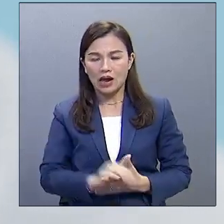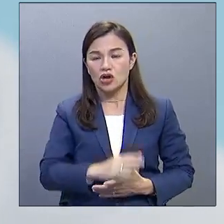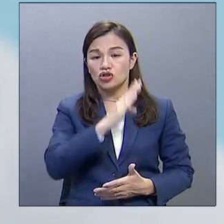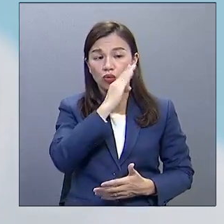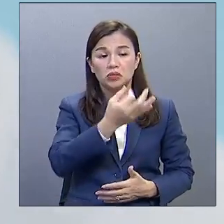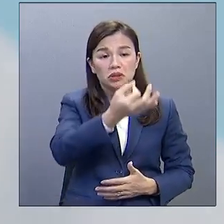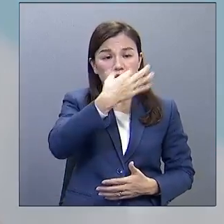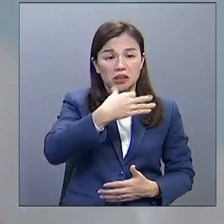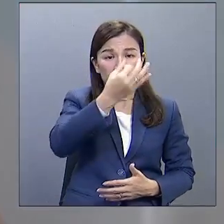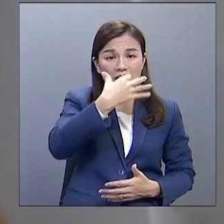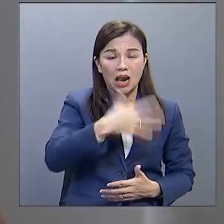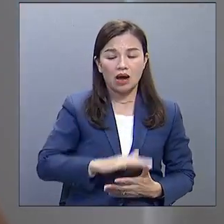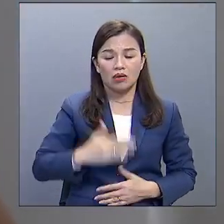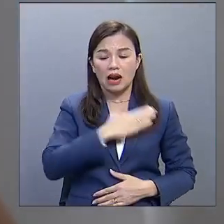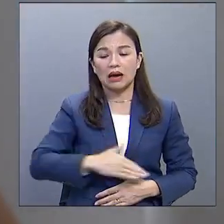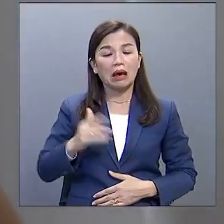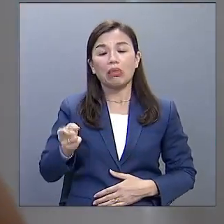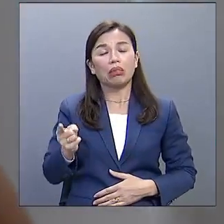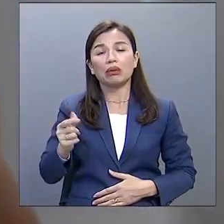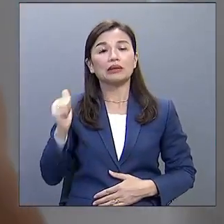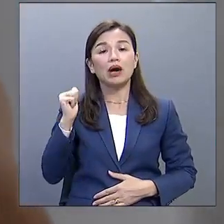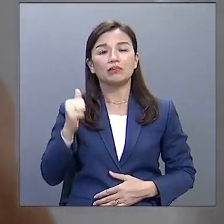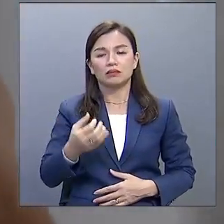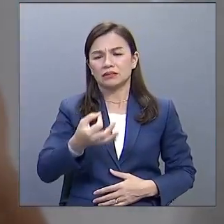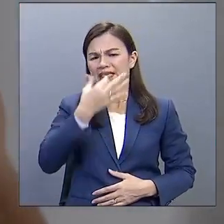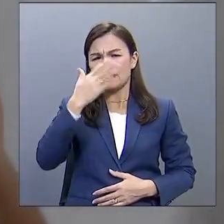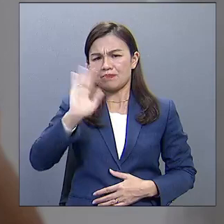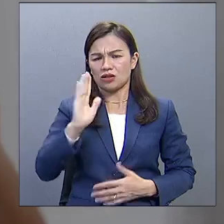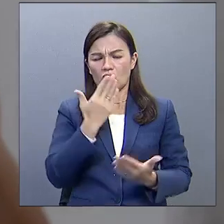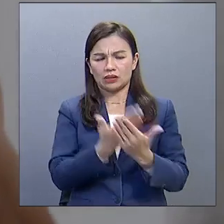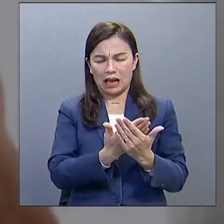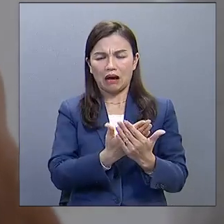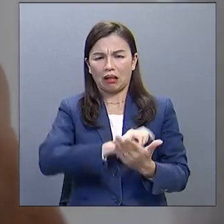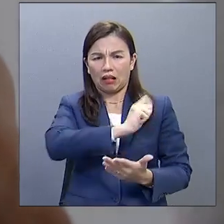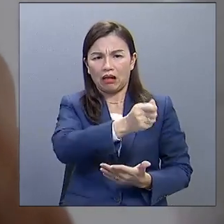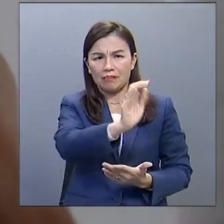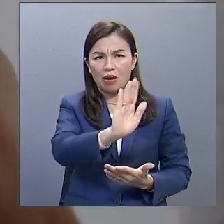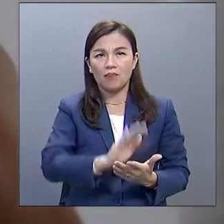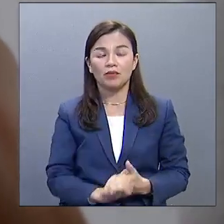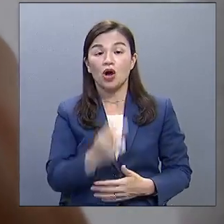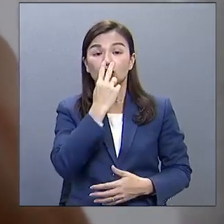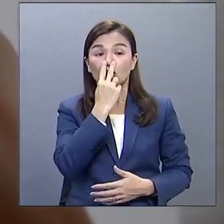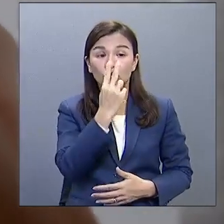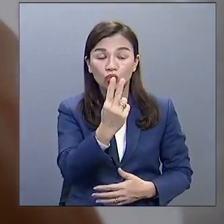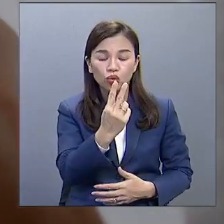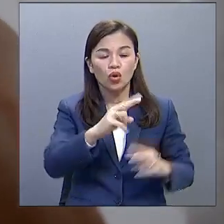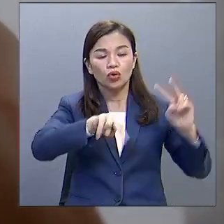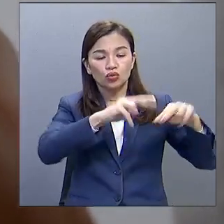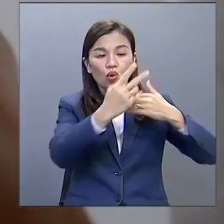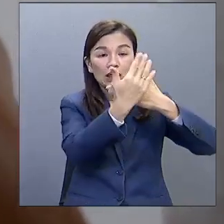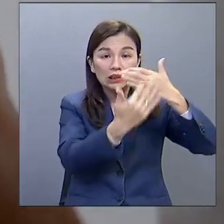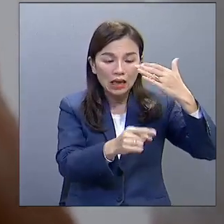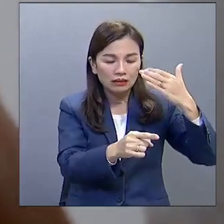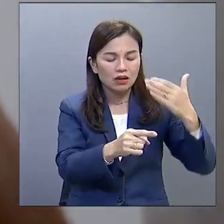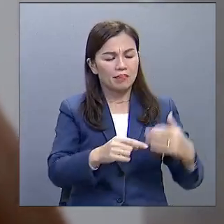วิตามินอะไรหมอก็จะต้องดูว่าหมออยากสุขภาพดีตรงไหนแล้วหมอก็ตรวจเลือดดูว่าขาดอะไรหมอก็ทานตามที่ขาดเราก็จะได้